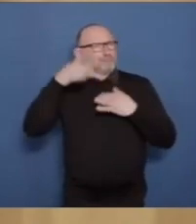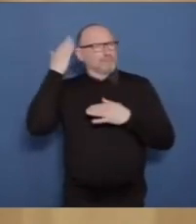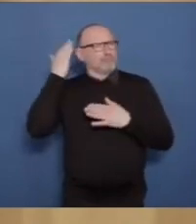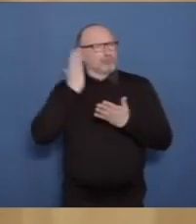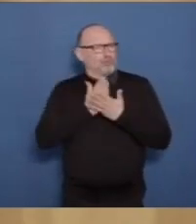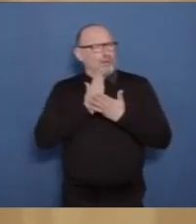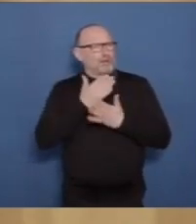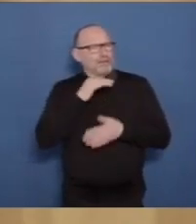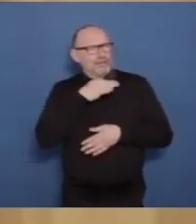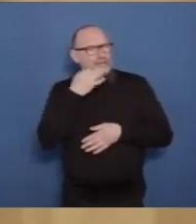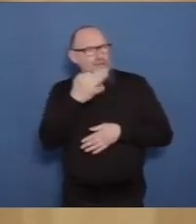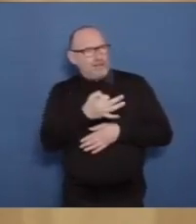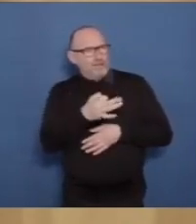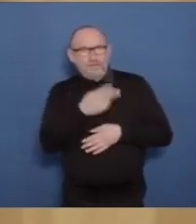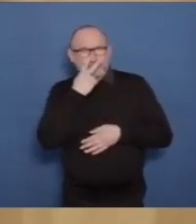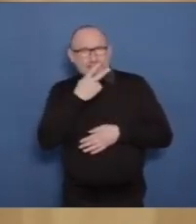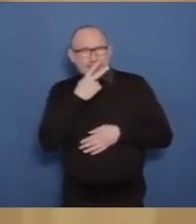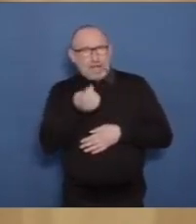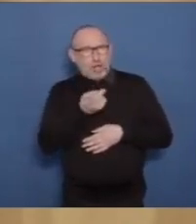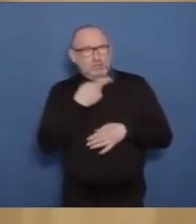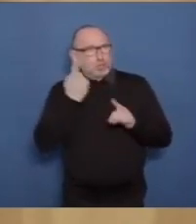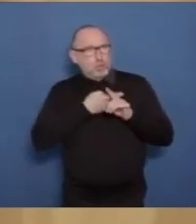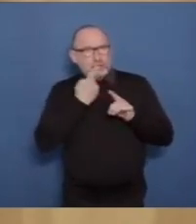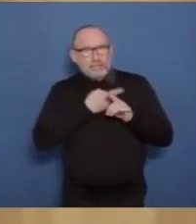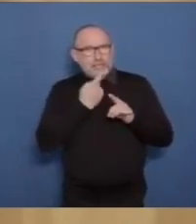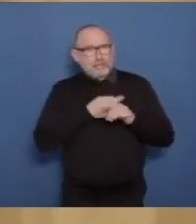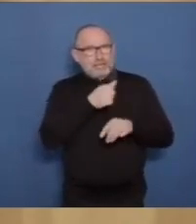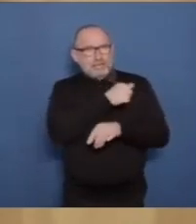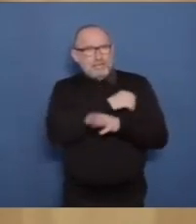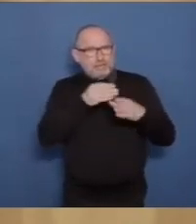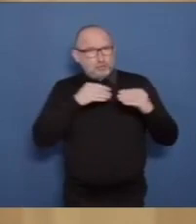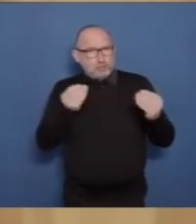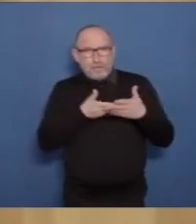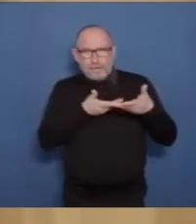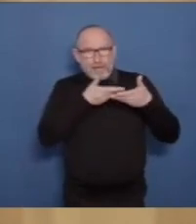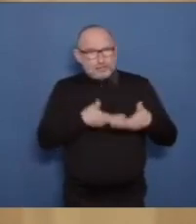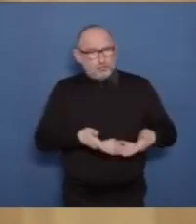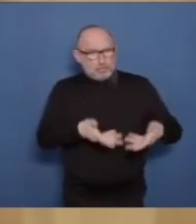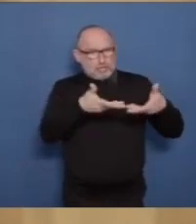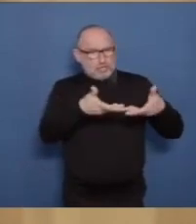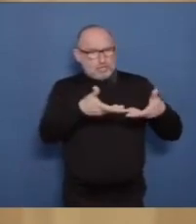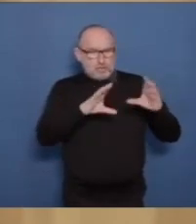auf, ob mittlerweile Kontingente von Impfstoff bereitgestellt werden, die man dann